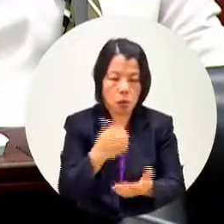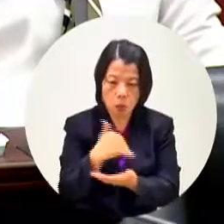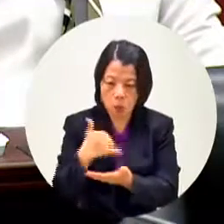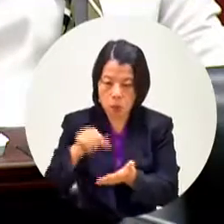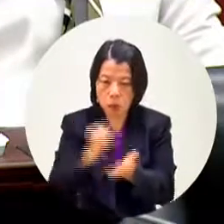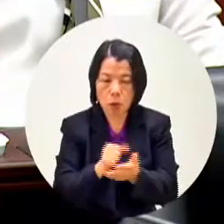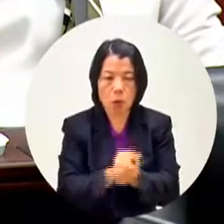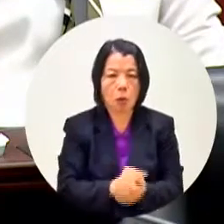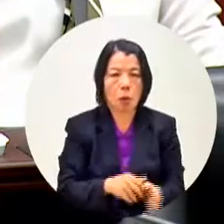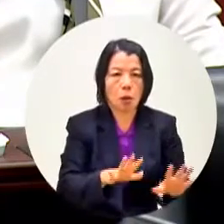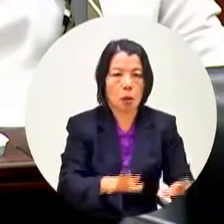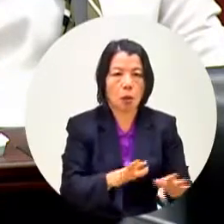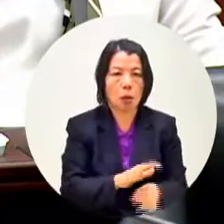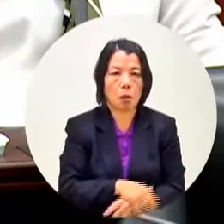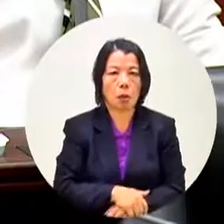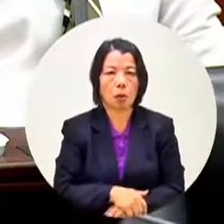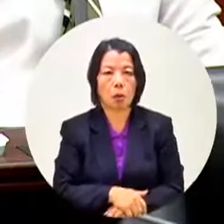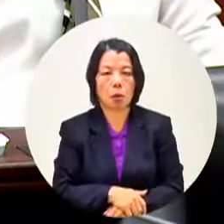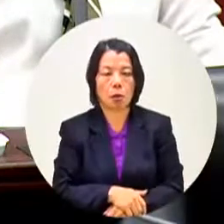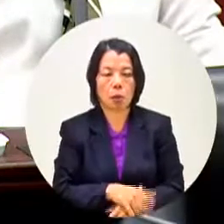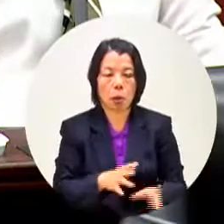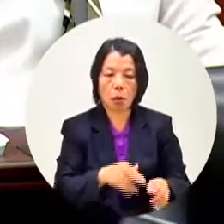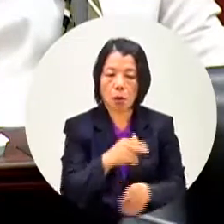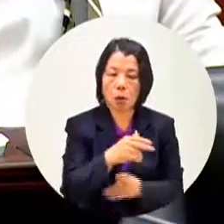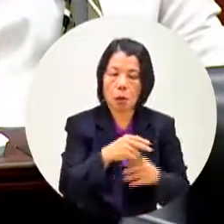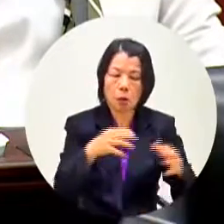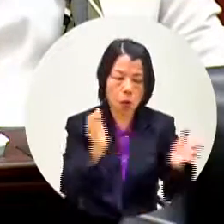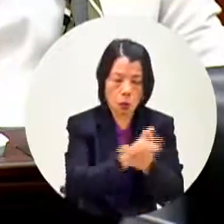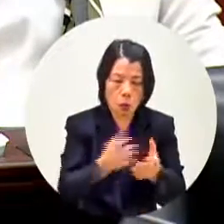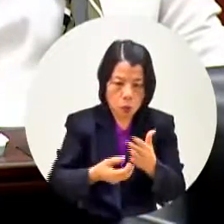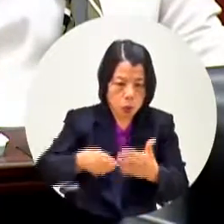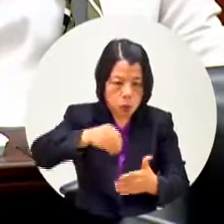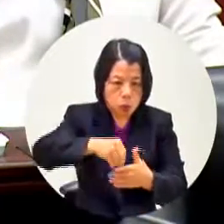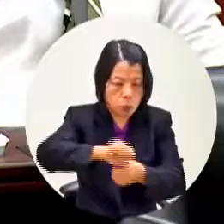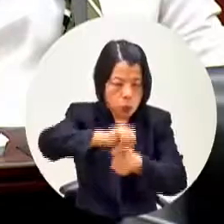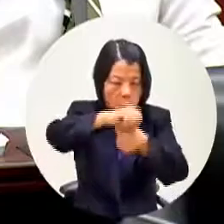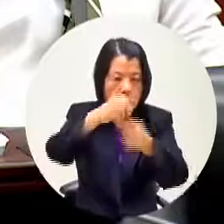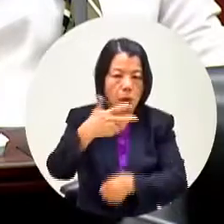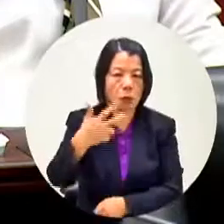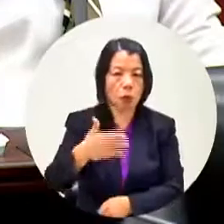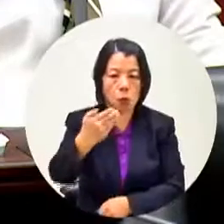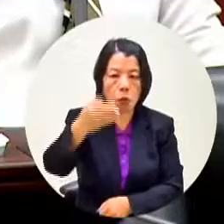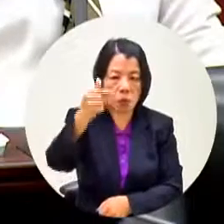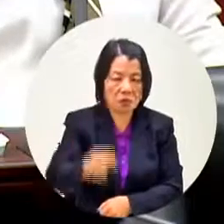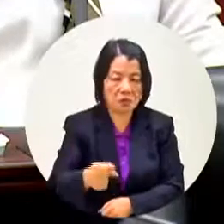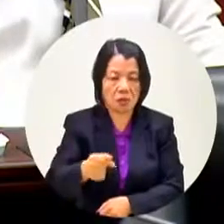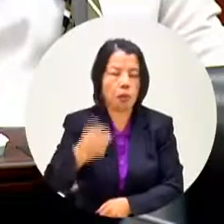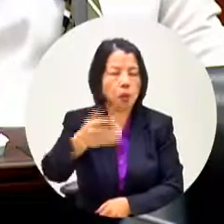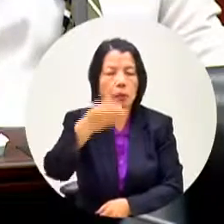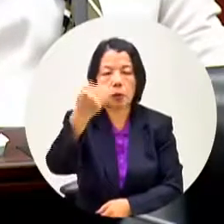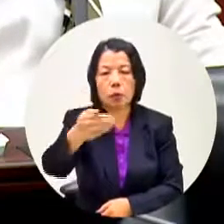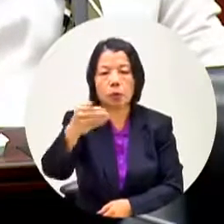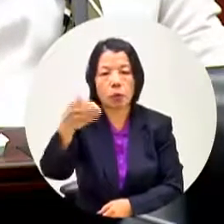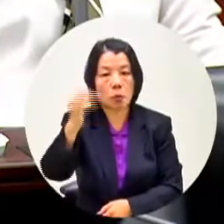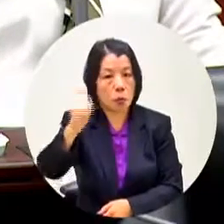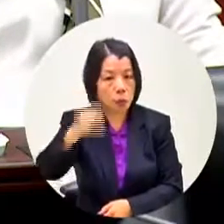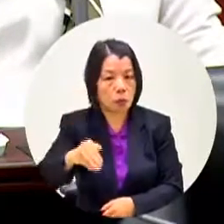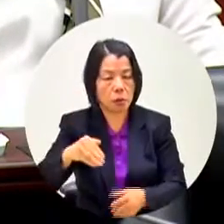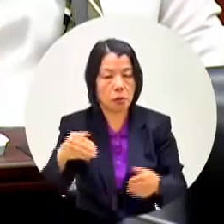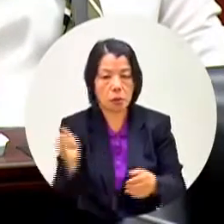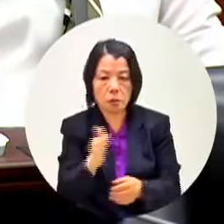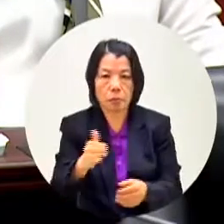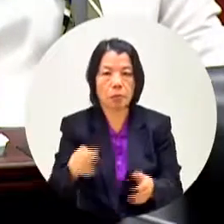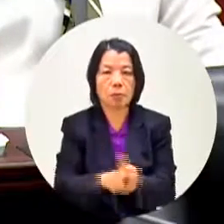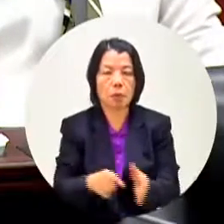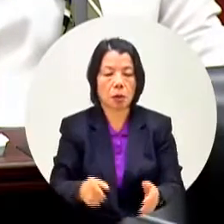讨论到青少年毒品危害的问题啦。好，本席认为说，可能在这一些统计数字来